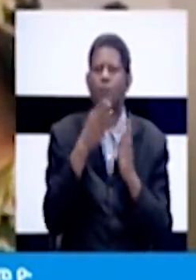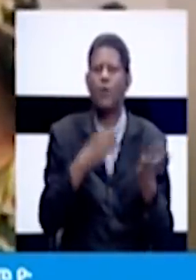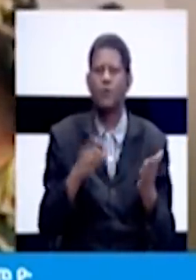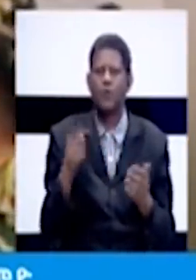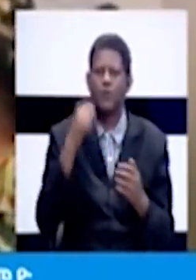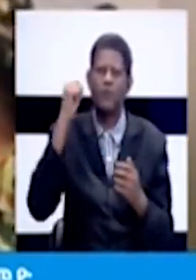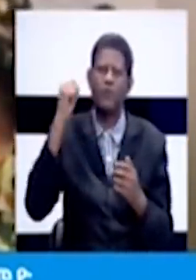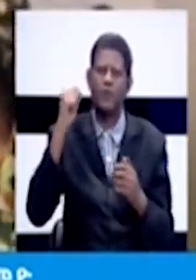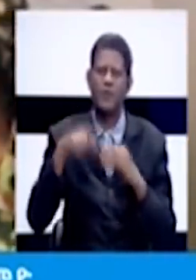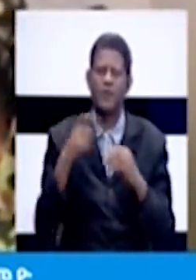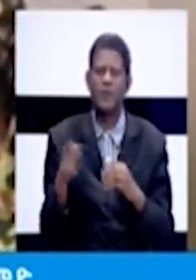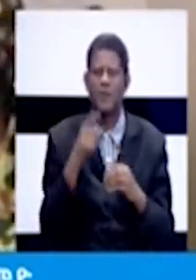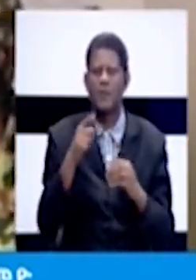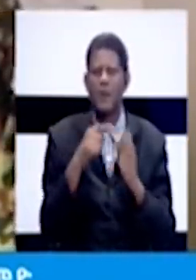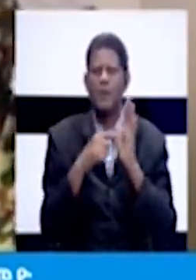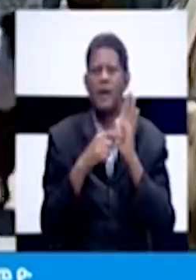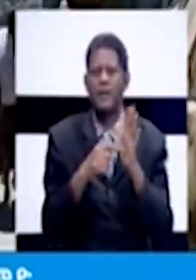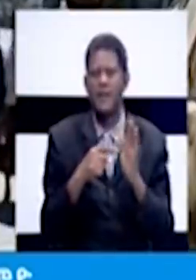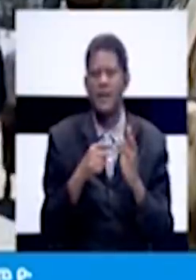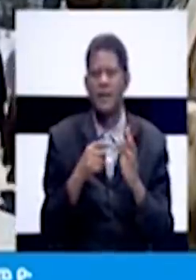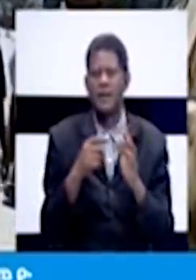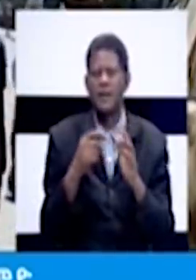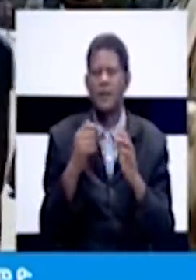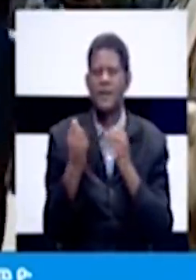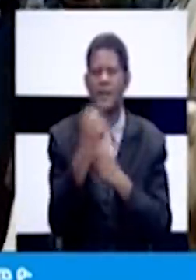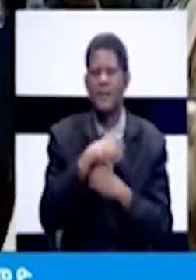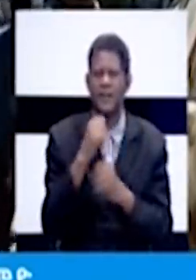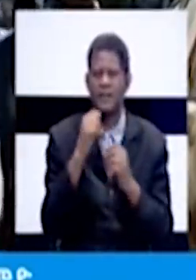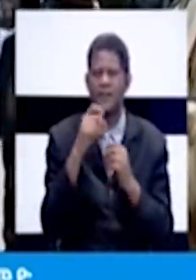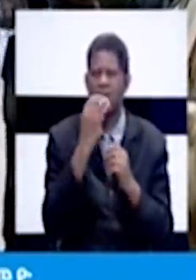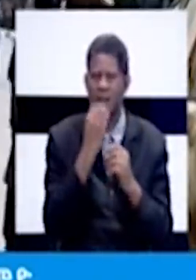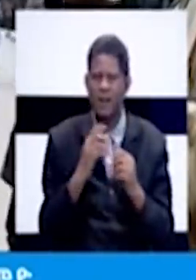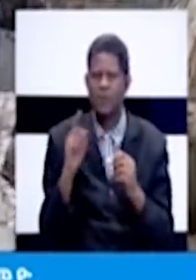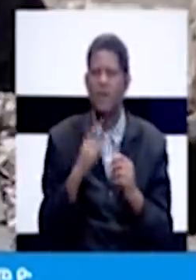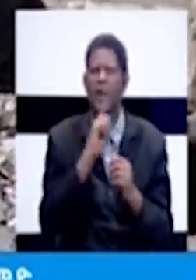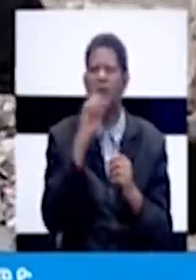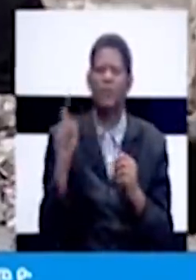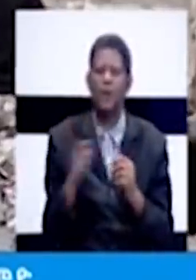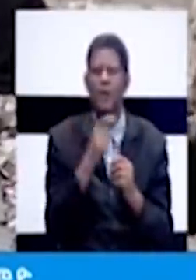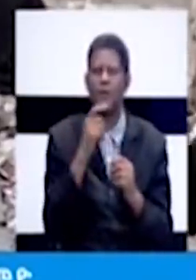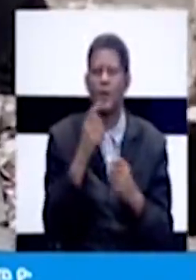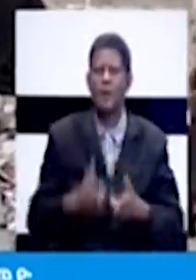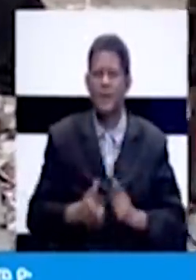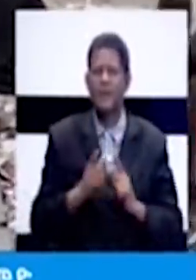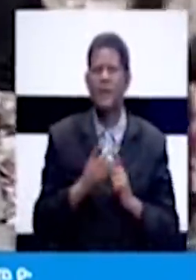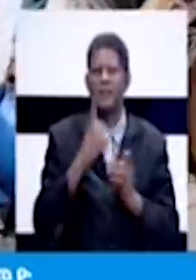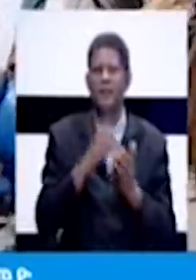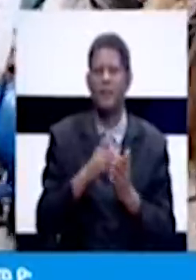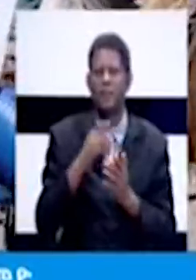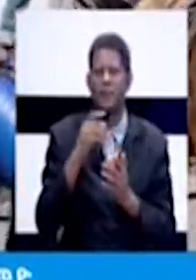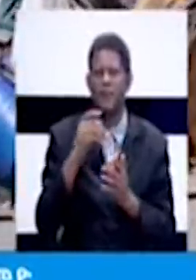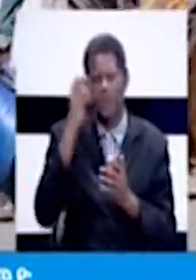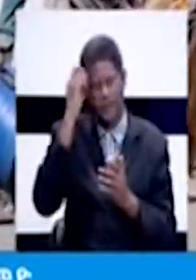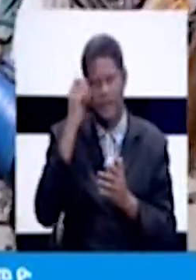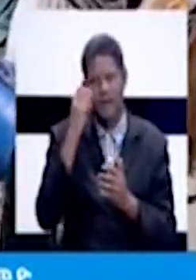كمزولن ازدما ملكس داغماو سعرت درغاويانن زرغاغص حق مخانو نبرتي وردا امبالاجه من سي الياس غبر مدينن